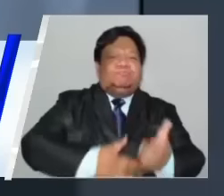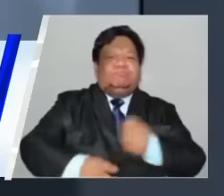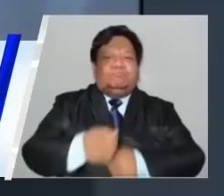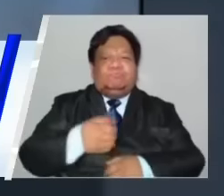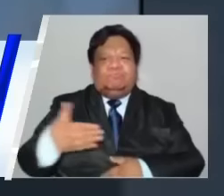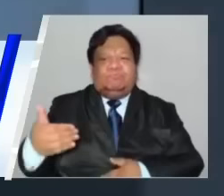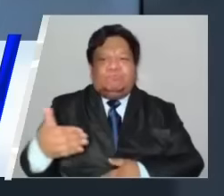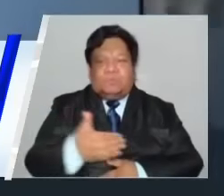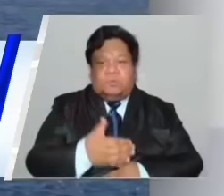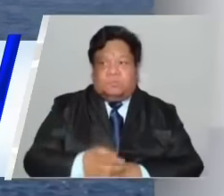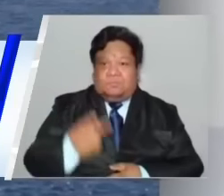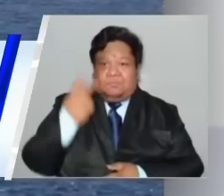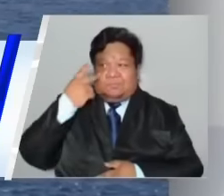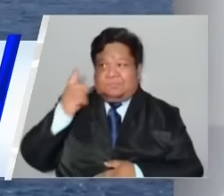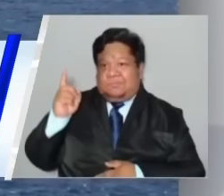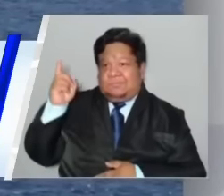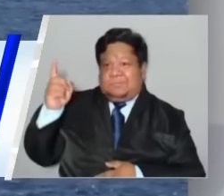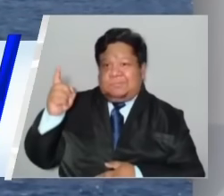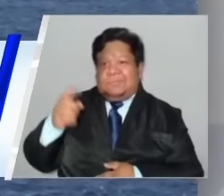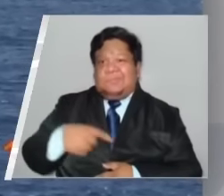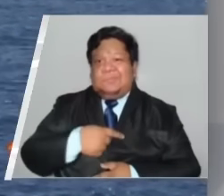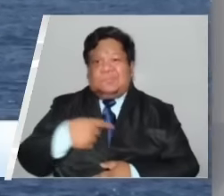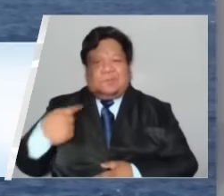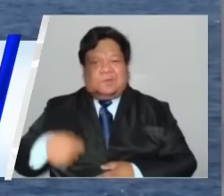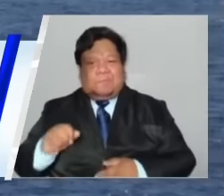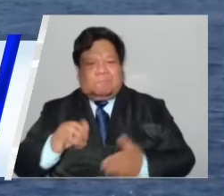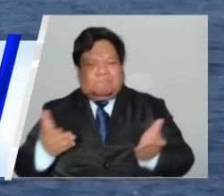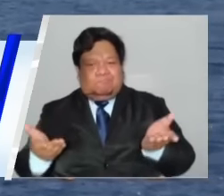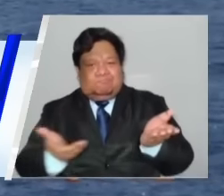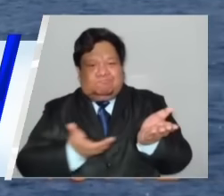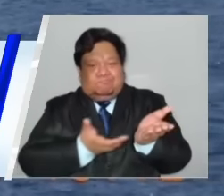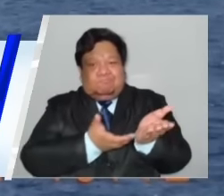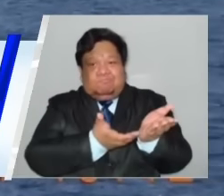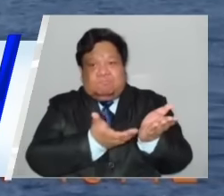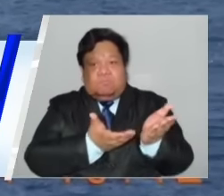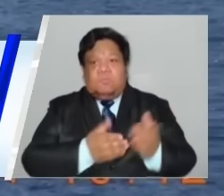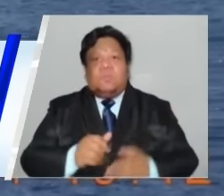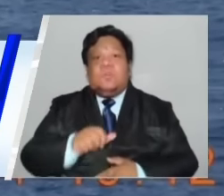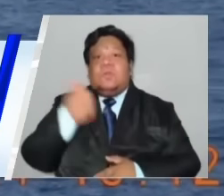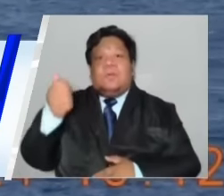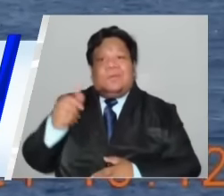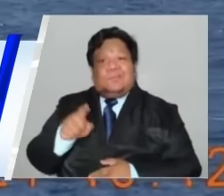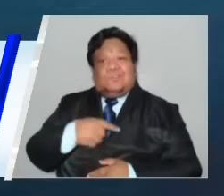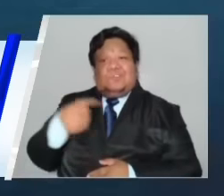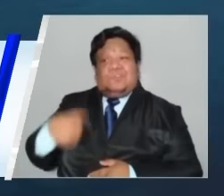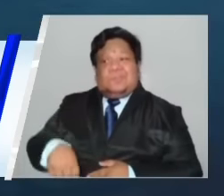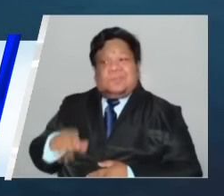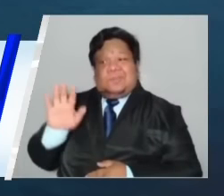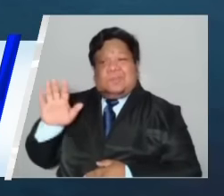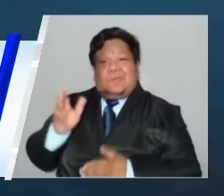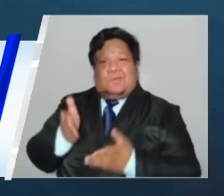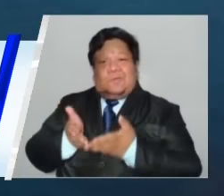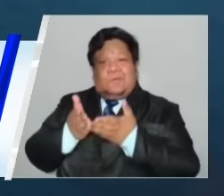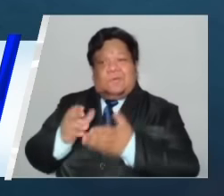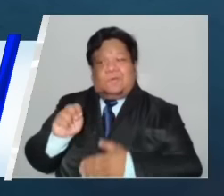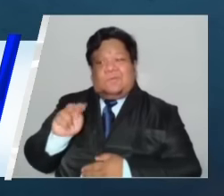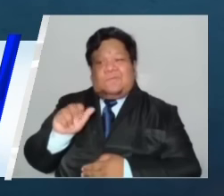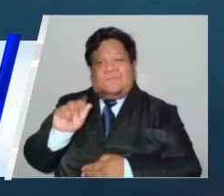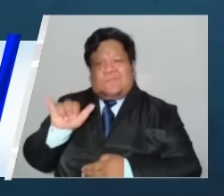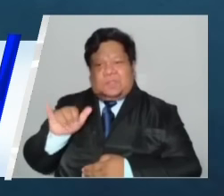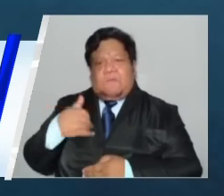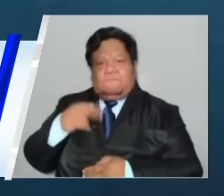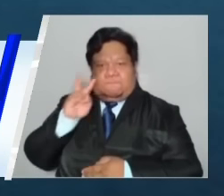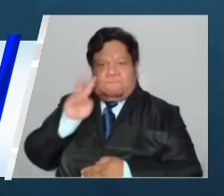barko ng China Coast Guard. Isang Chinese warship ang namataan sa lugar pero hindi na ito lumapit. Ayon sa National Maritime